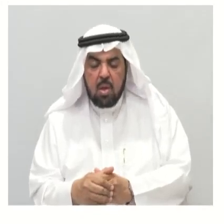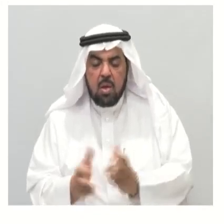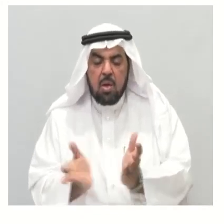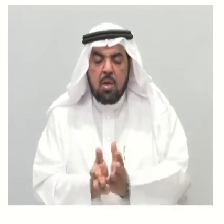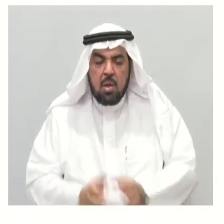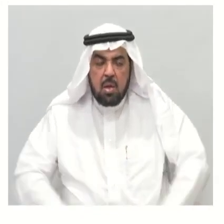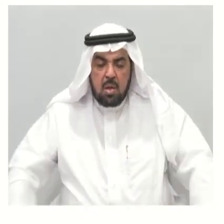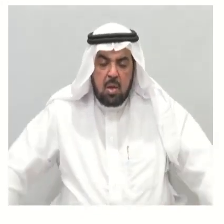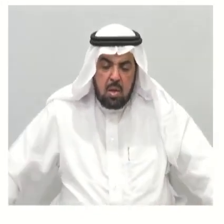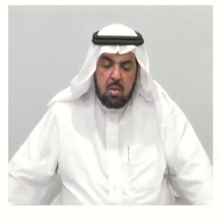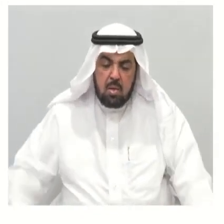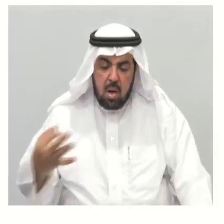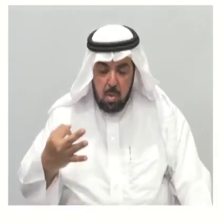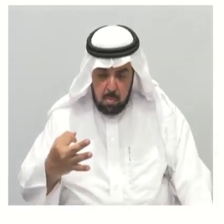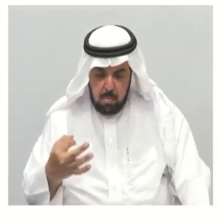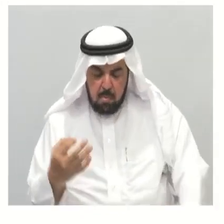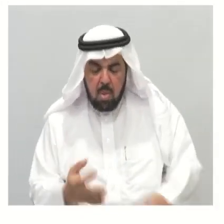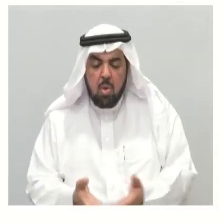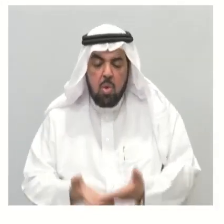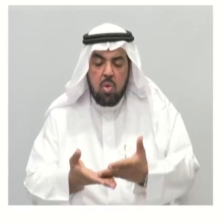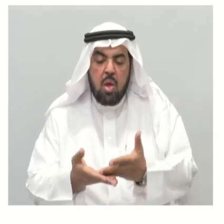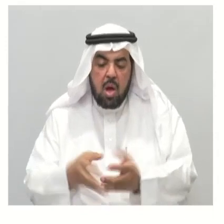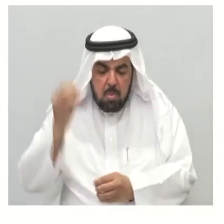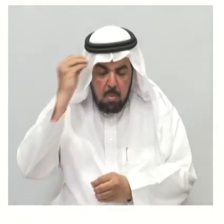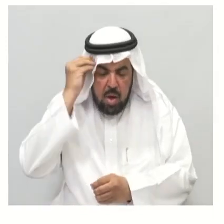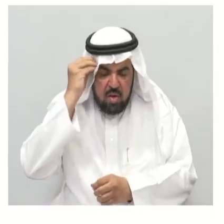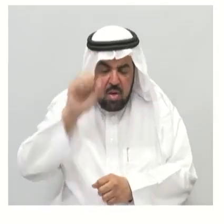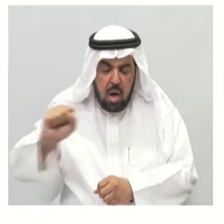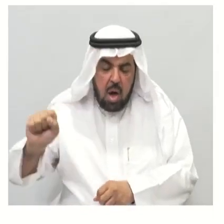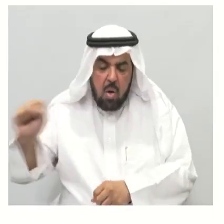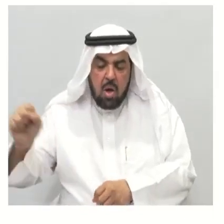سنتحدث الآن عن الأهمية. تساعد معرفة الخواص